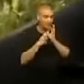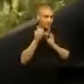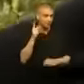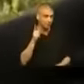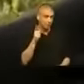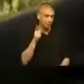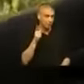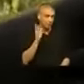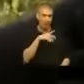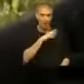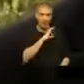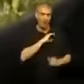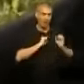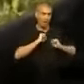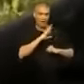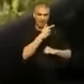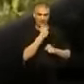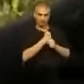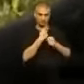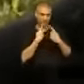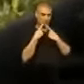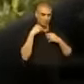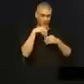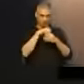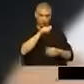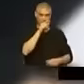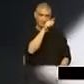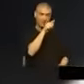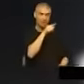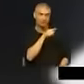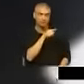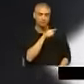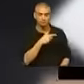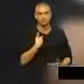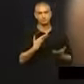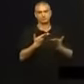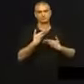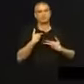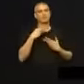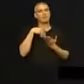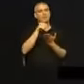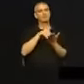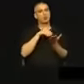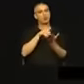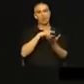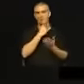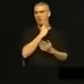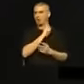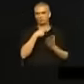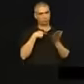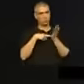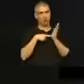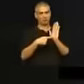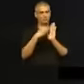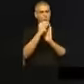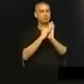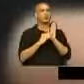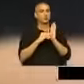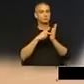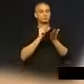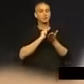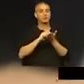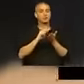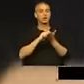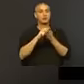המשפט על האופן שבו מתנהלים הדיונים אצל השופטת הזאתי לידינו הגיעו גם פרוטוקולים שאסור לנו לכסוף פרוטוקולים שבהם נכתב